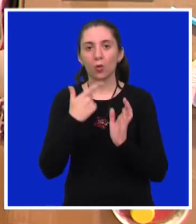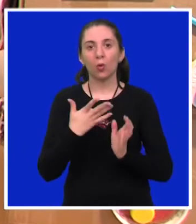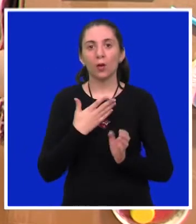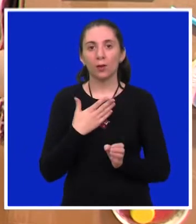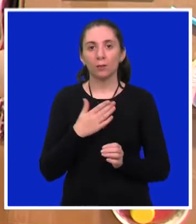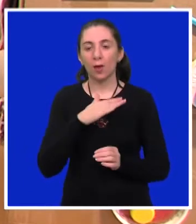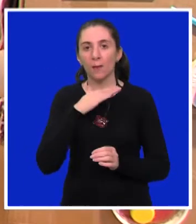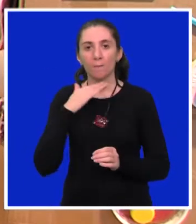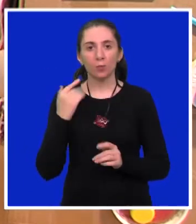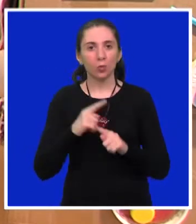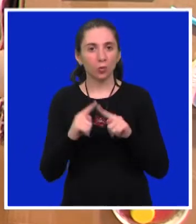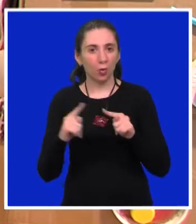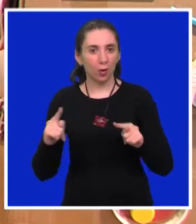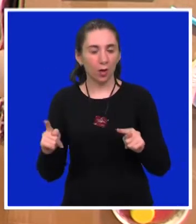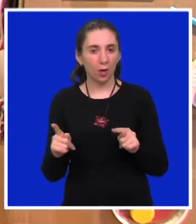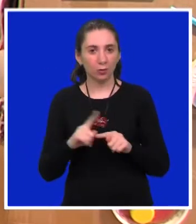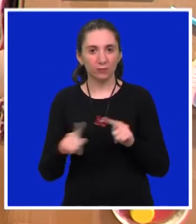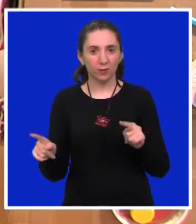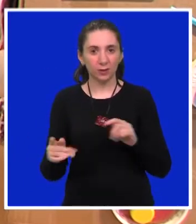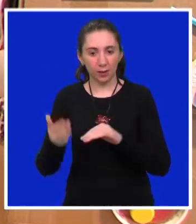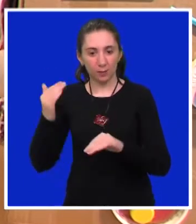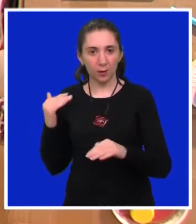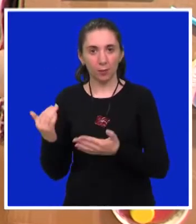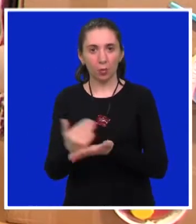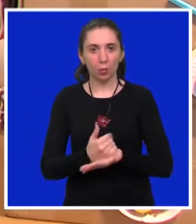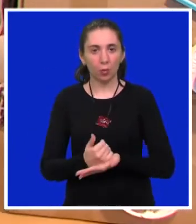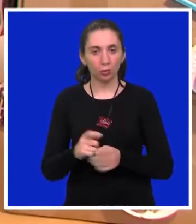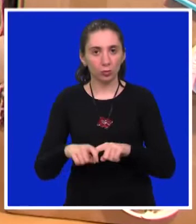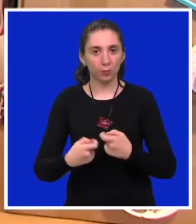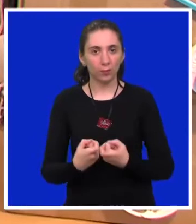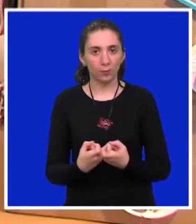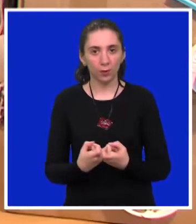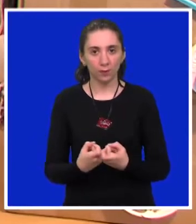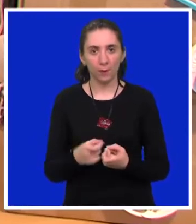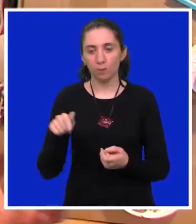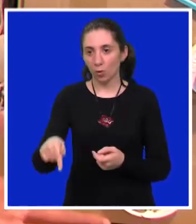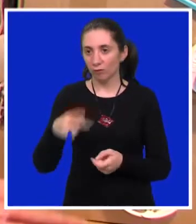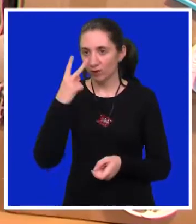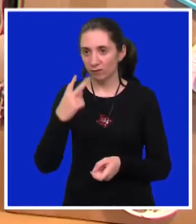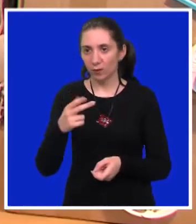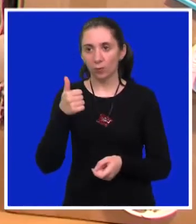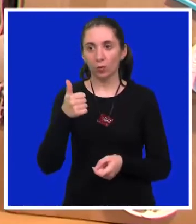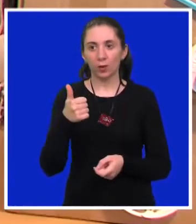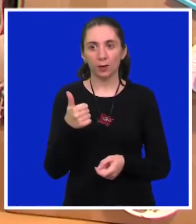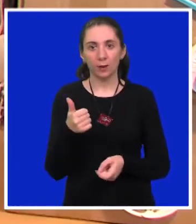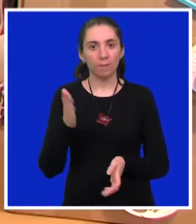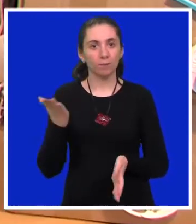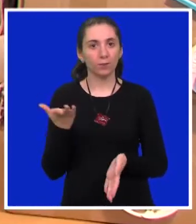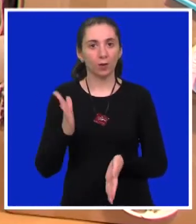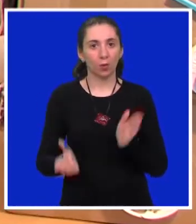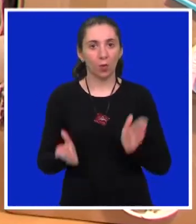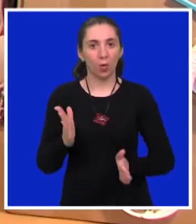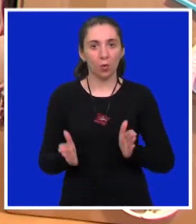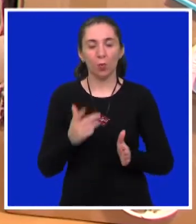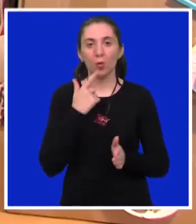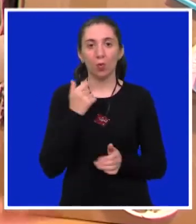ima puno različitih vrsta prethodno korištenog materijala. Ovdje vidimo jedan